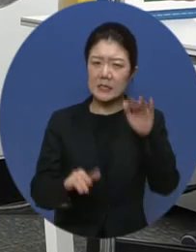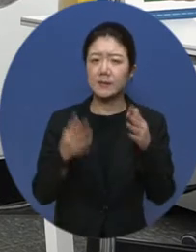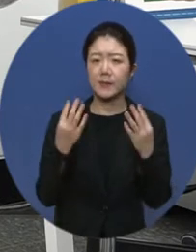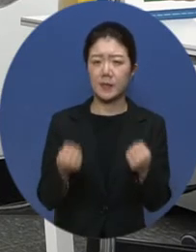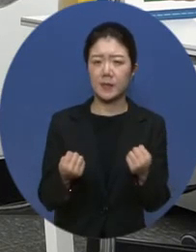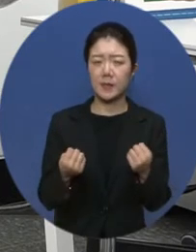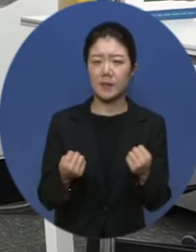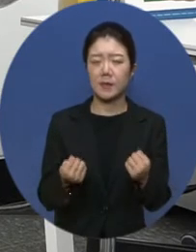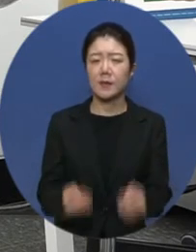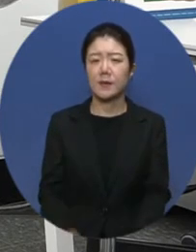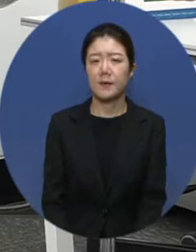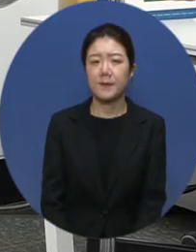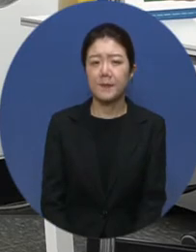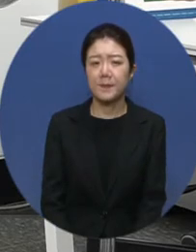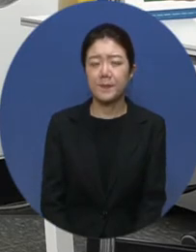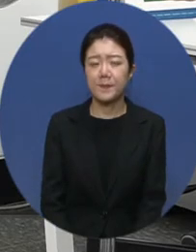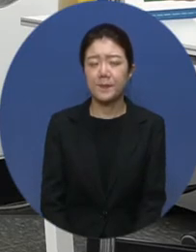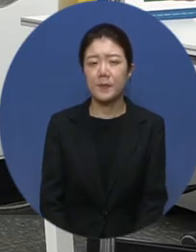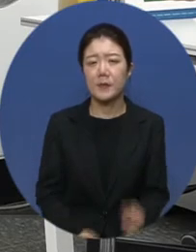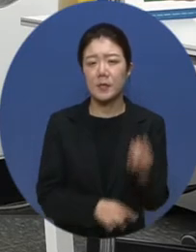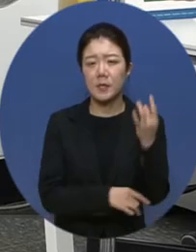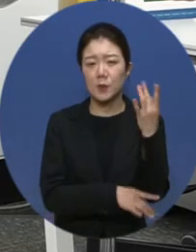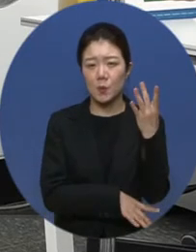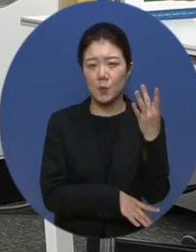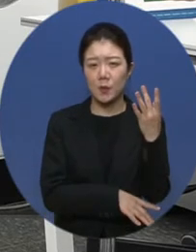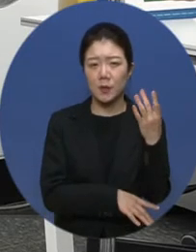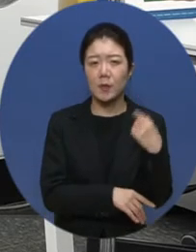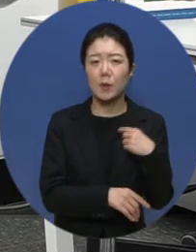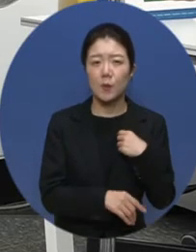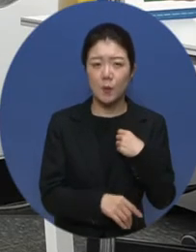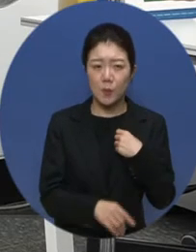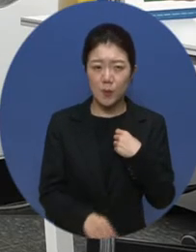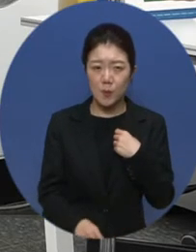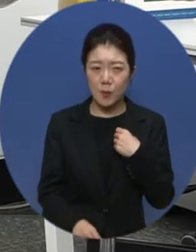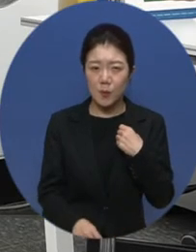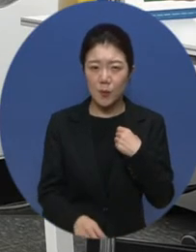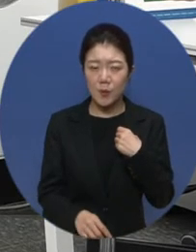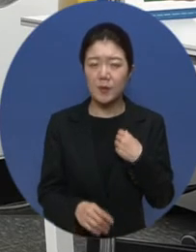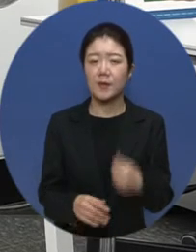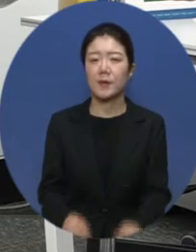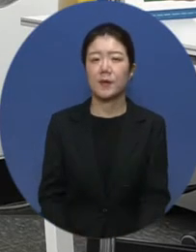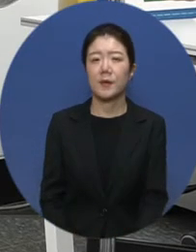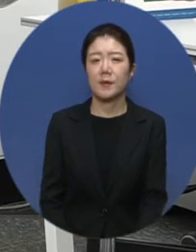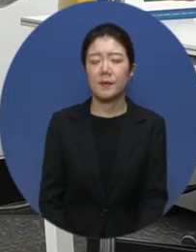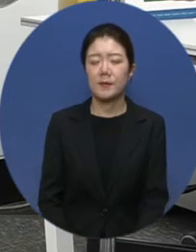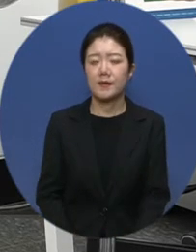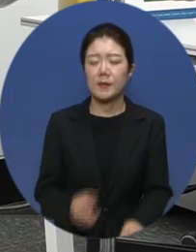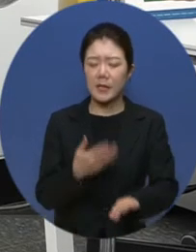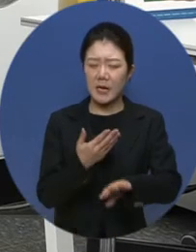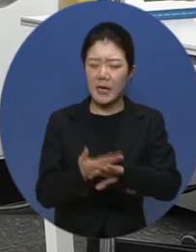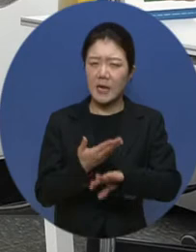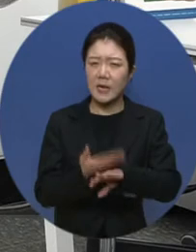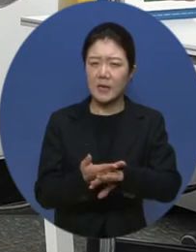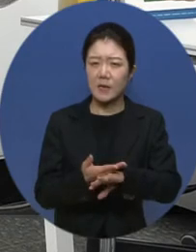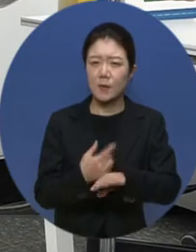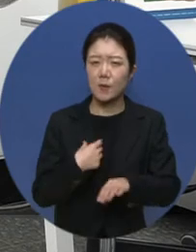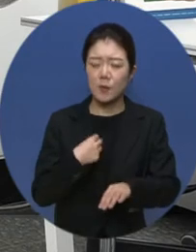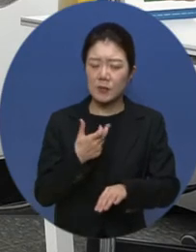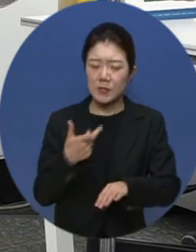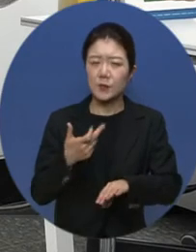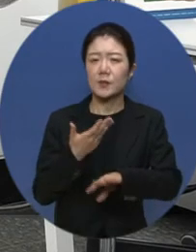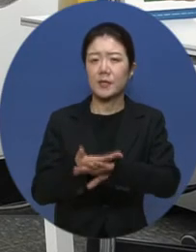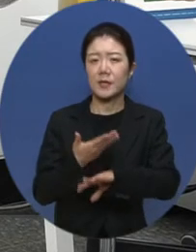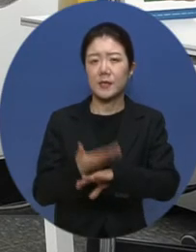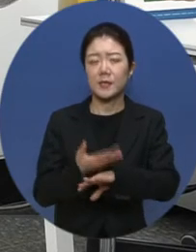나거든요. 기성품에서. 그래서 기성에 있는 그런 패턴하고 많이 차이가 나는 것, 사이즈가 많이 차이 나는